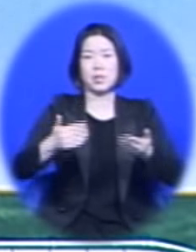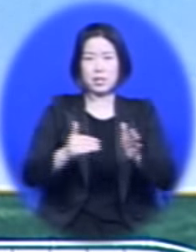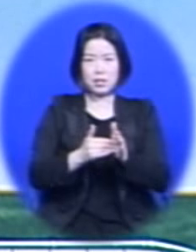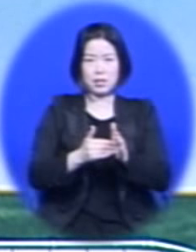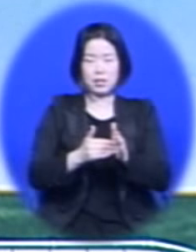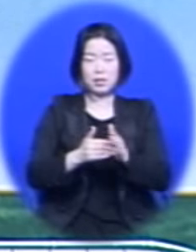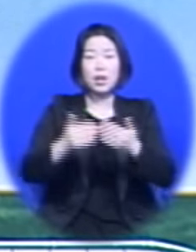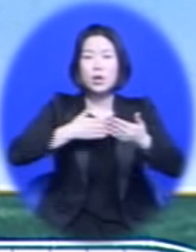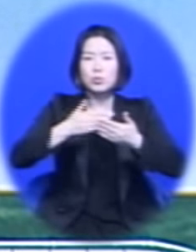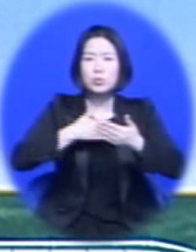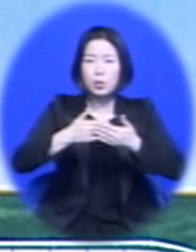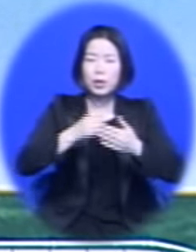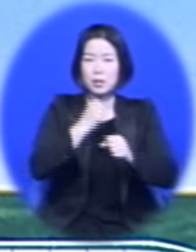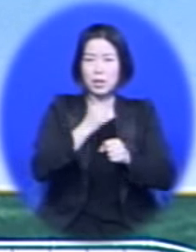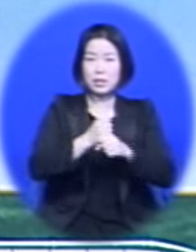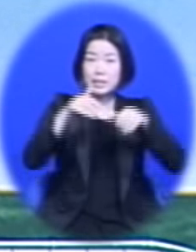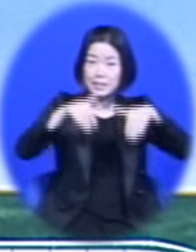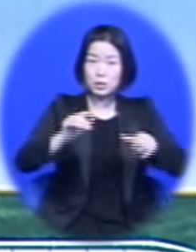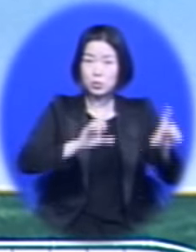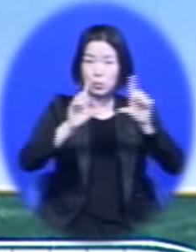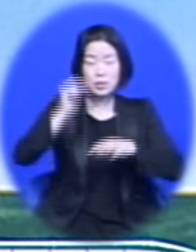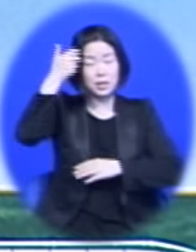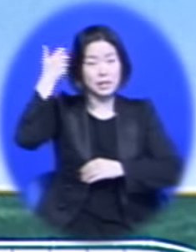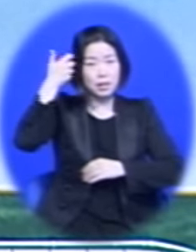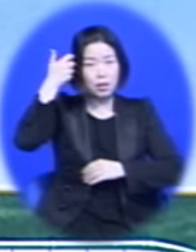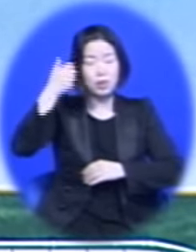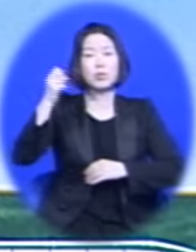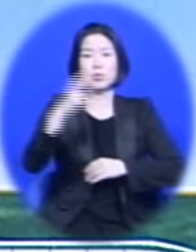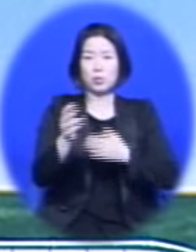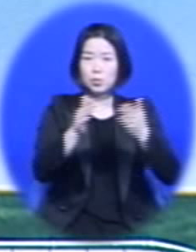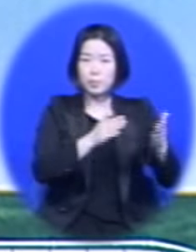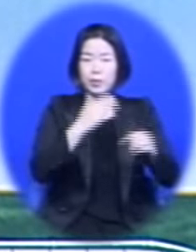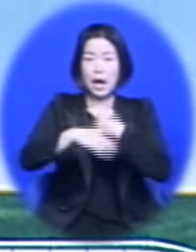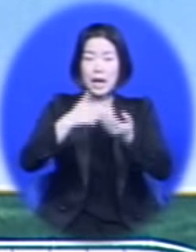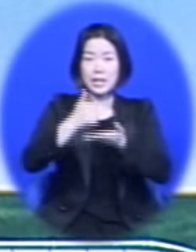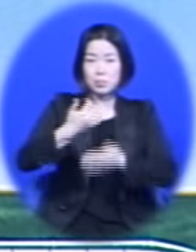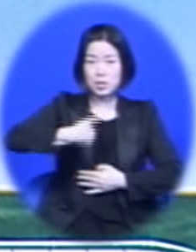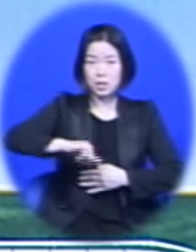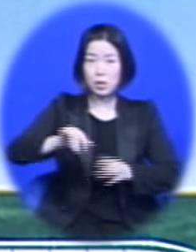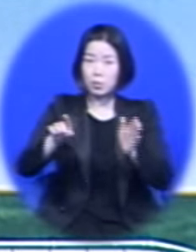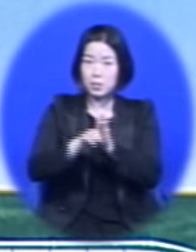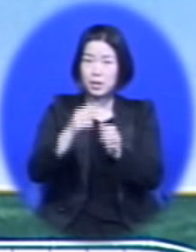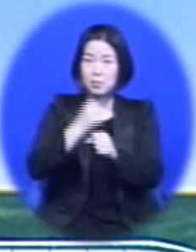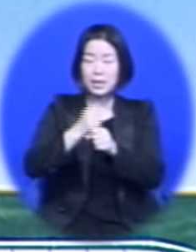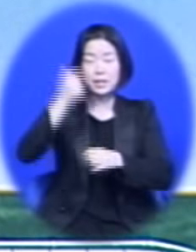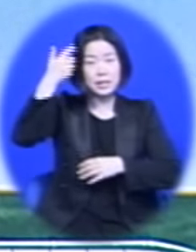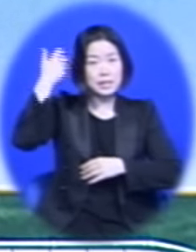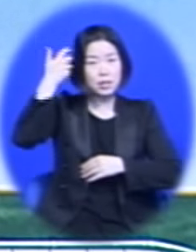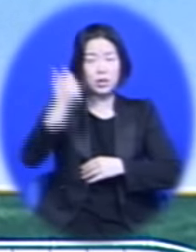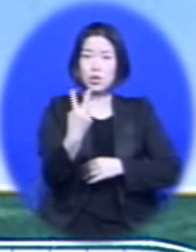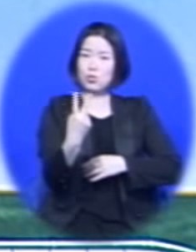두려우게 하는 종살이의 영과 또 하나님의 자녀라고 이렇게 믿어지게 하는 영이 우리